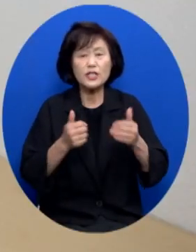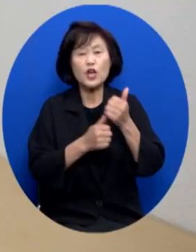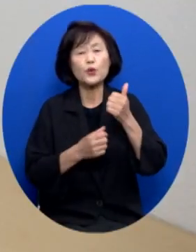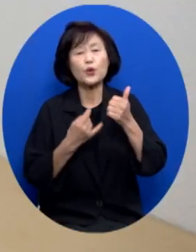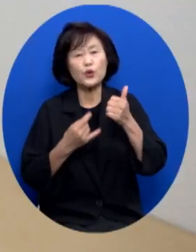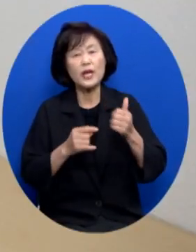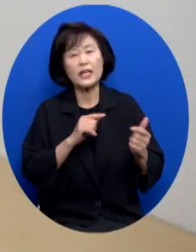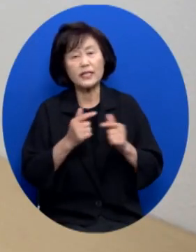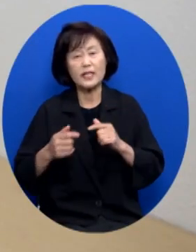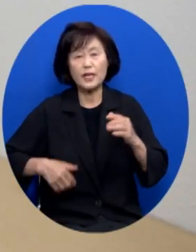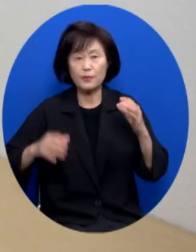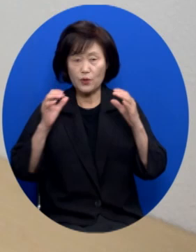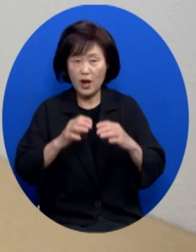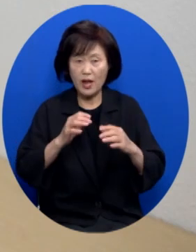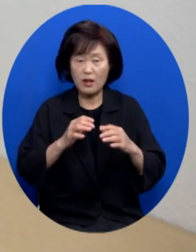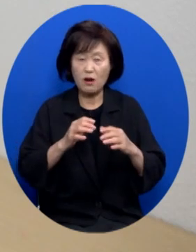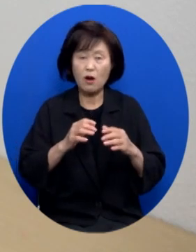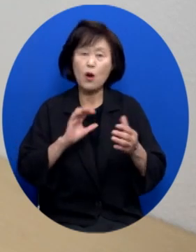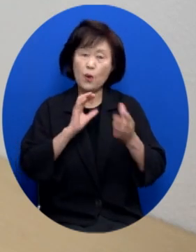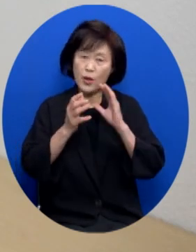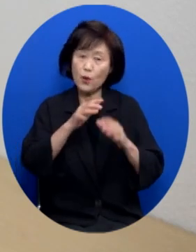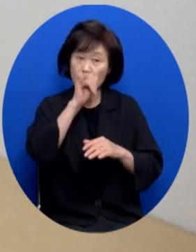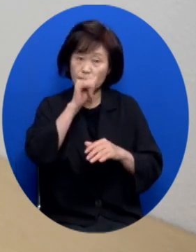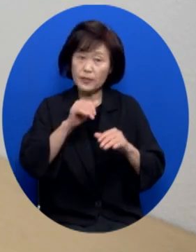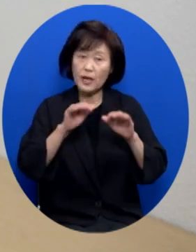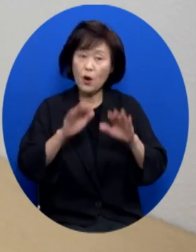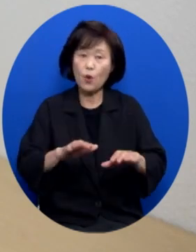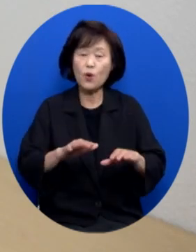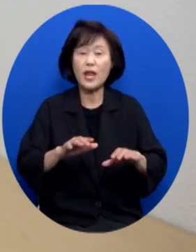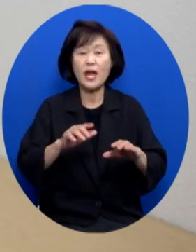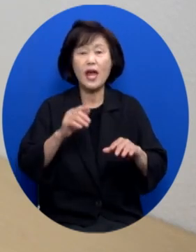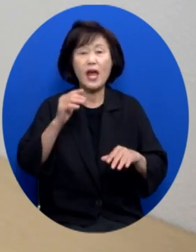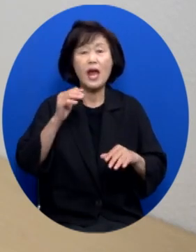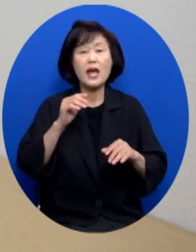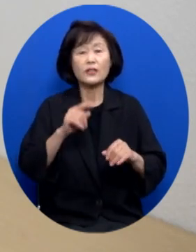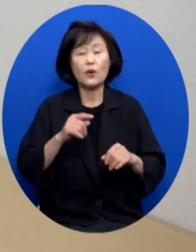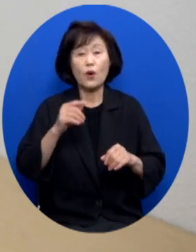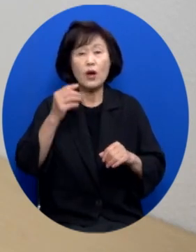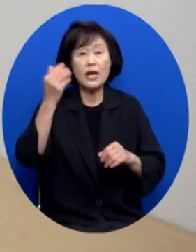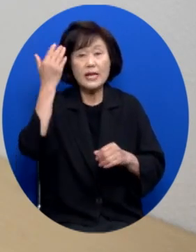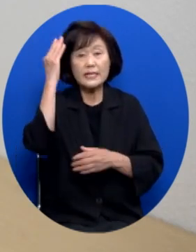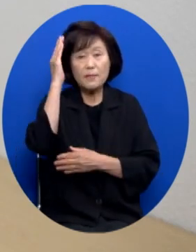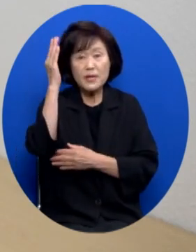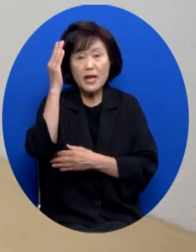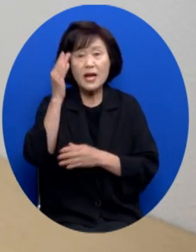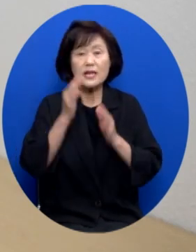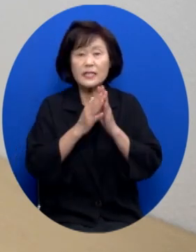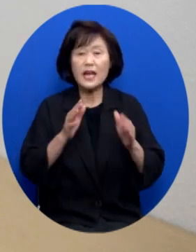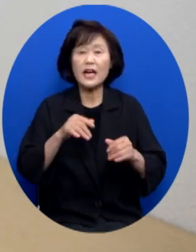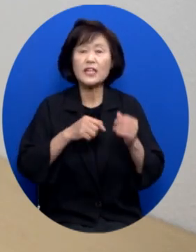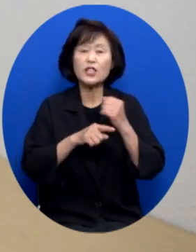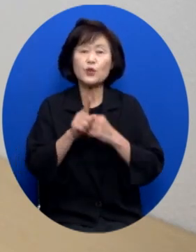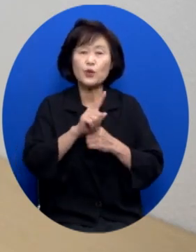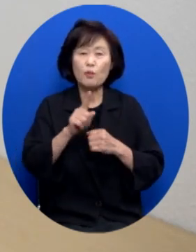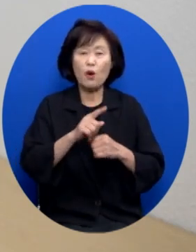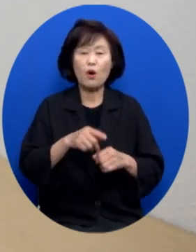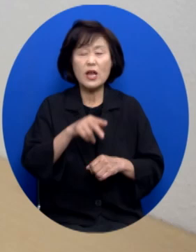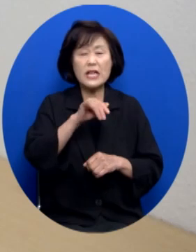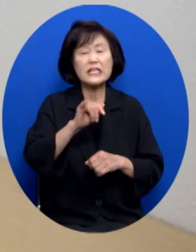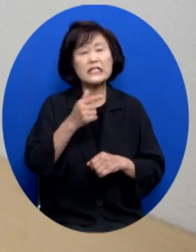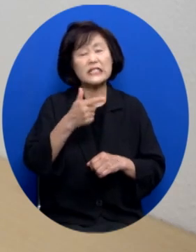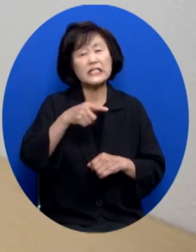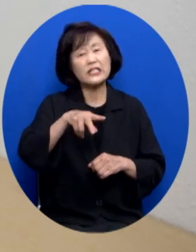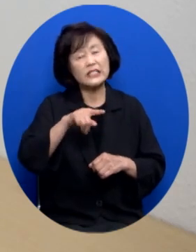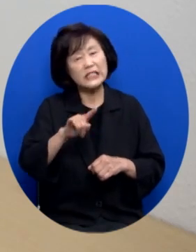세워나가고 있고 특별히 올해 한일 세미나를 여기 잡은 이유가 신천지 문제를 함께 공감하자